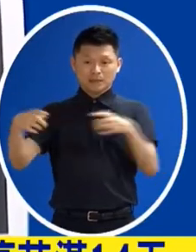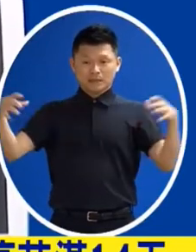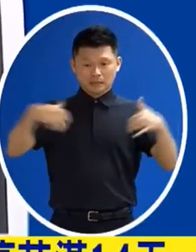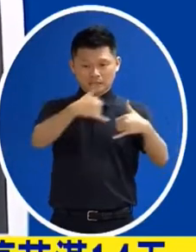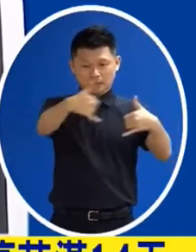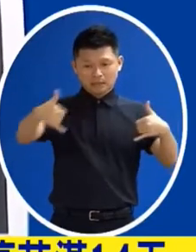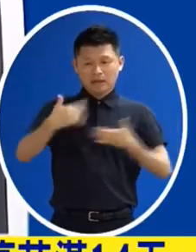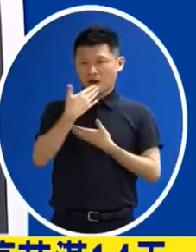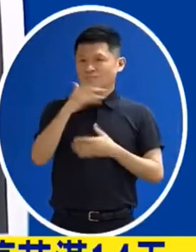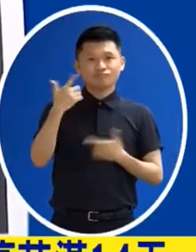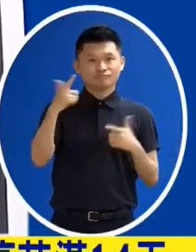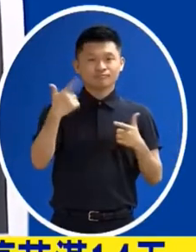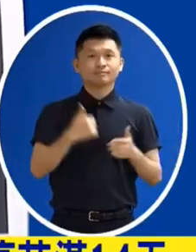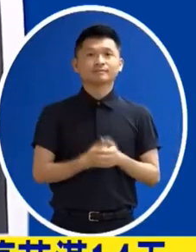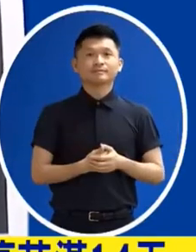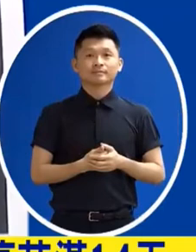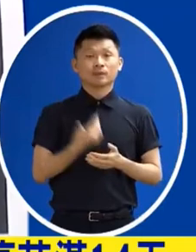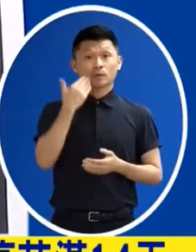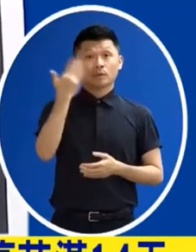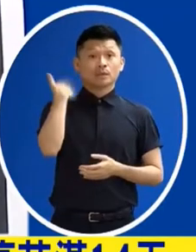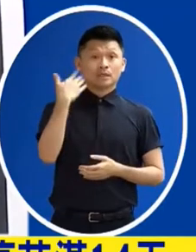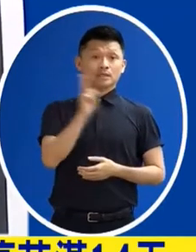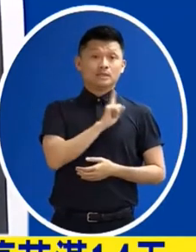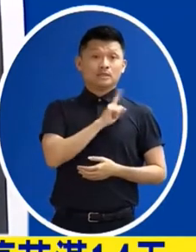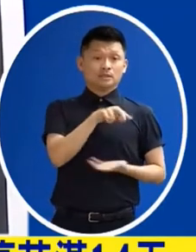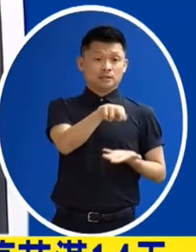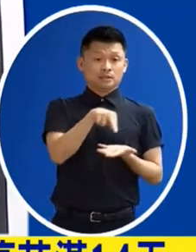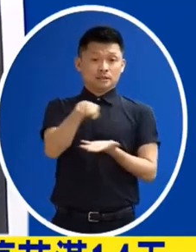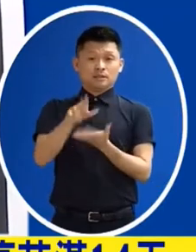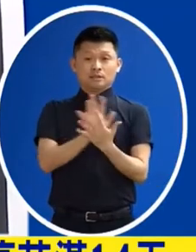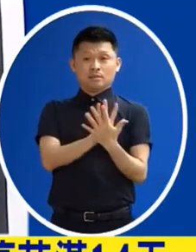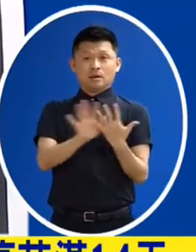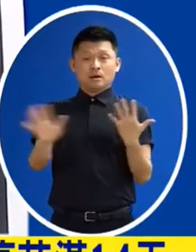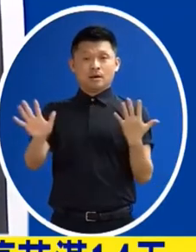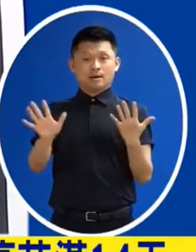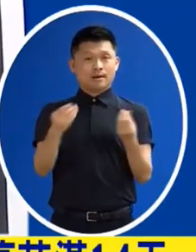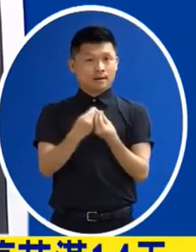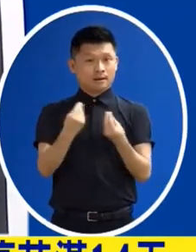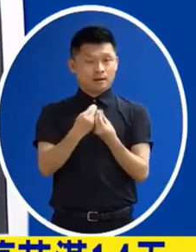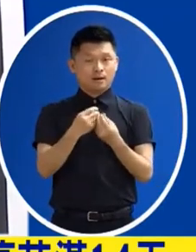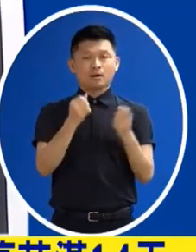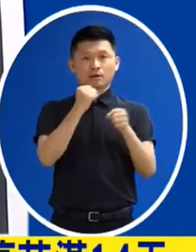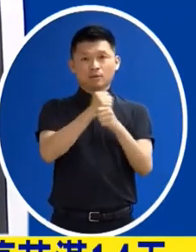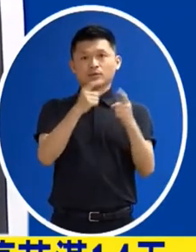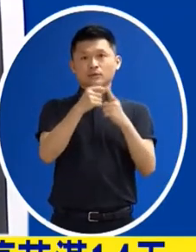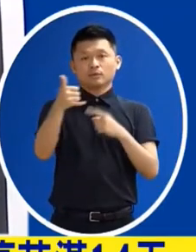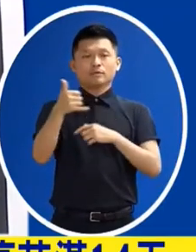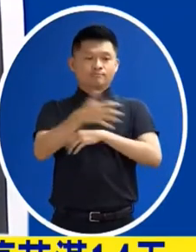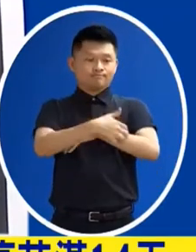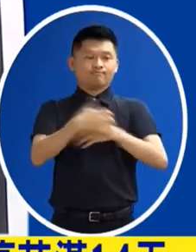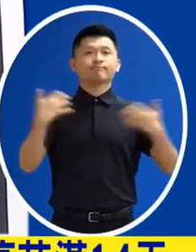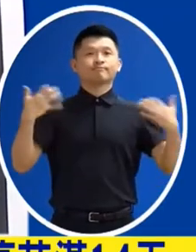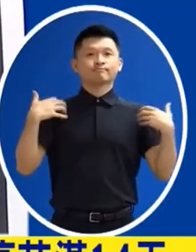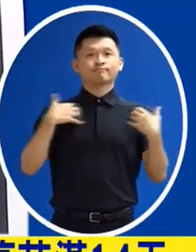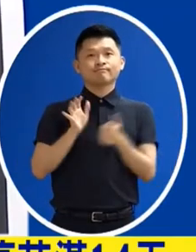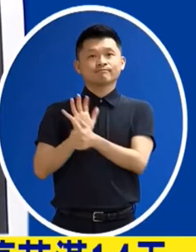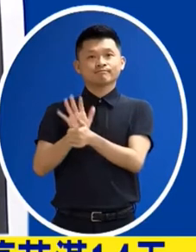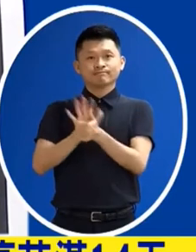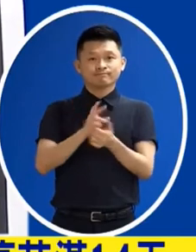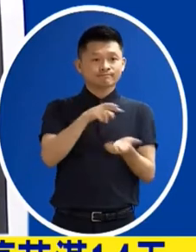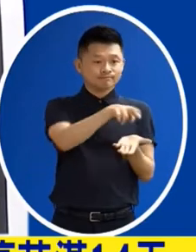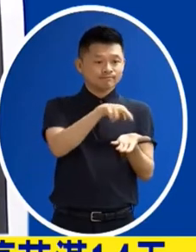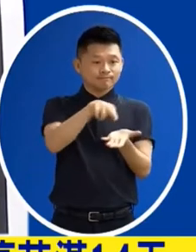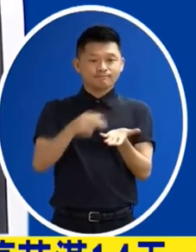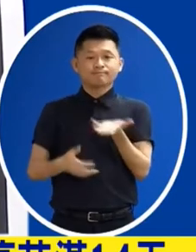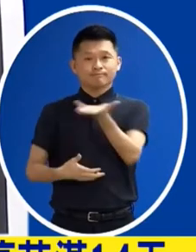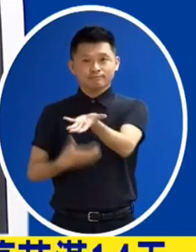过往他们是属于用自助餐的方式，那就必须都要由工作人员来做分菜的一个动作哈。那所以